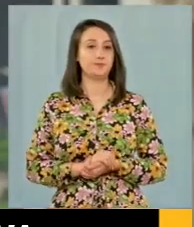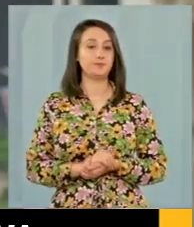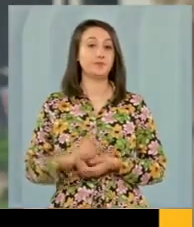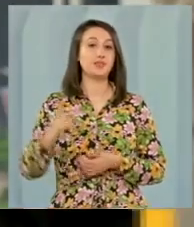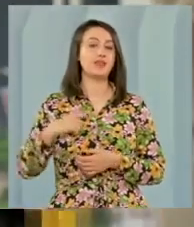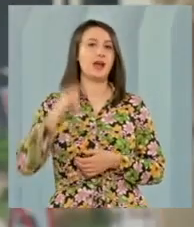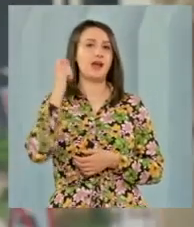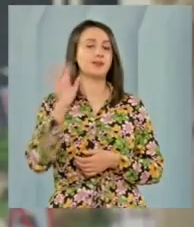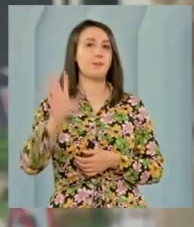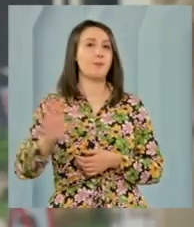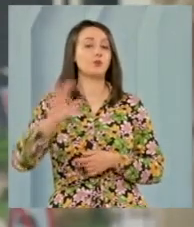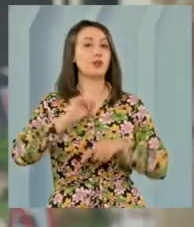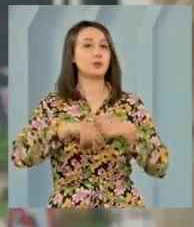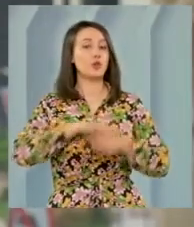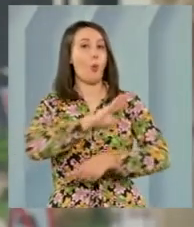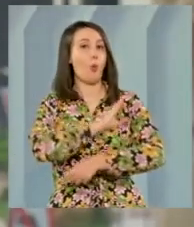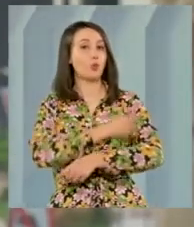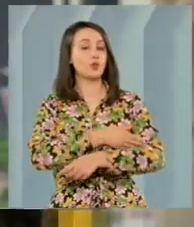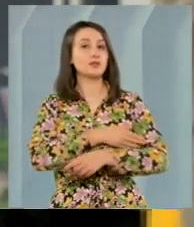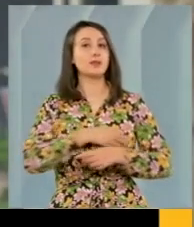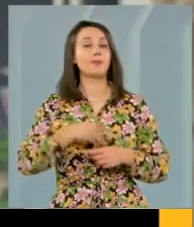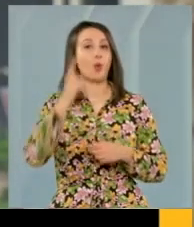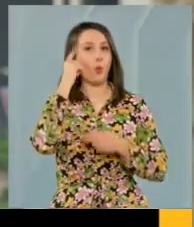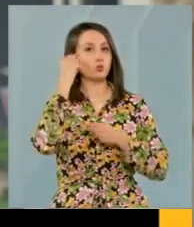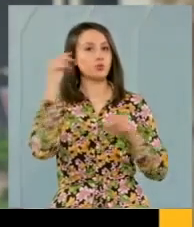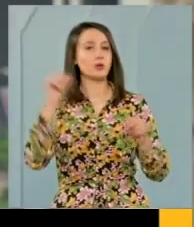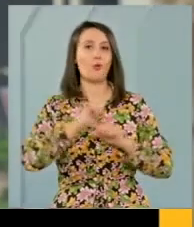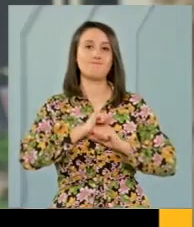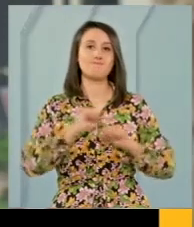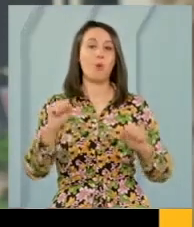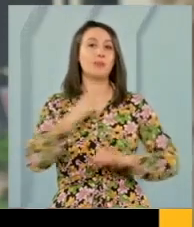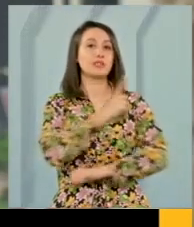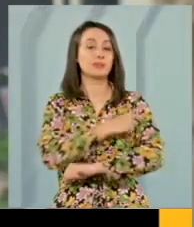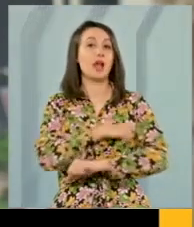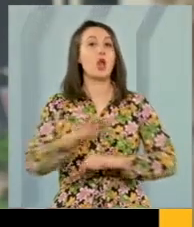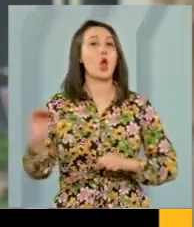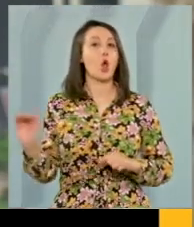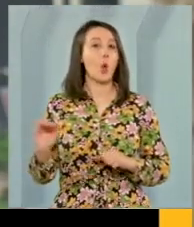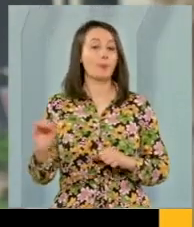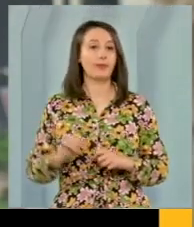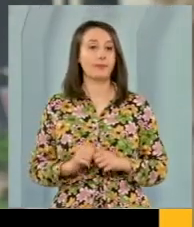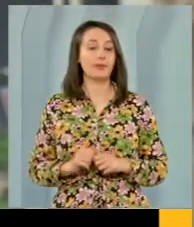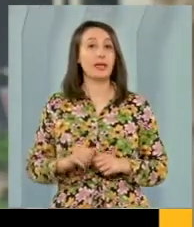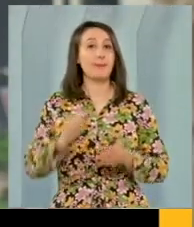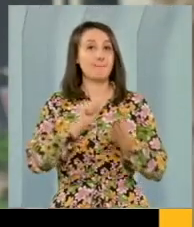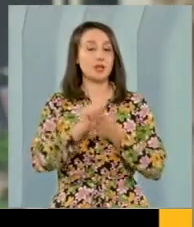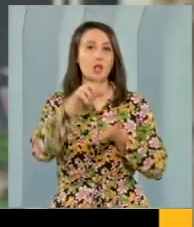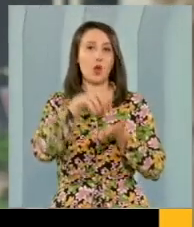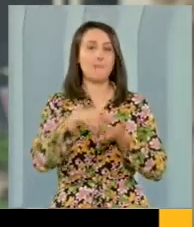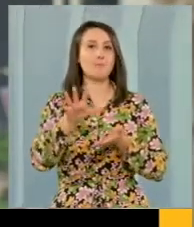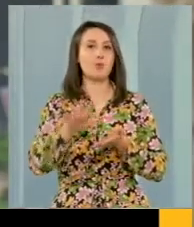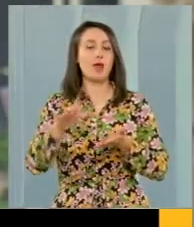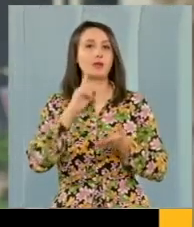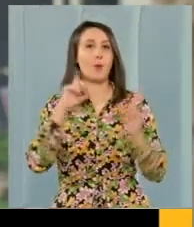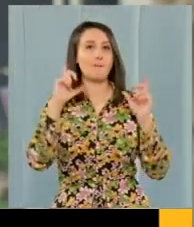Este alertă în Republica Moldova după ce autoritățile de la Tiraspol au anunțat o bombă la spitalul de copii din Bender. De asemenea, presa locală a publicat o poză